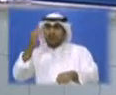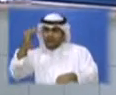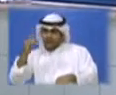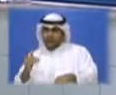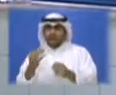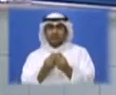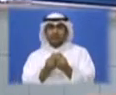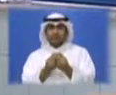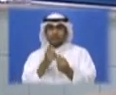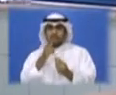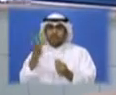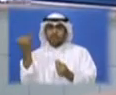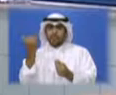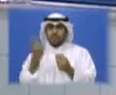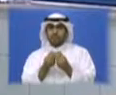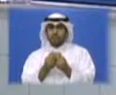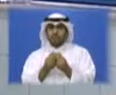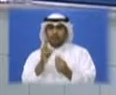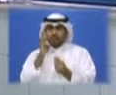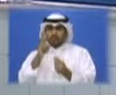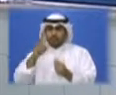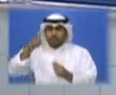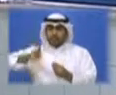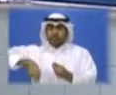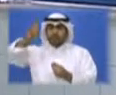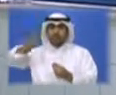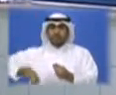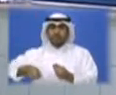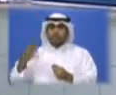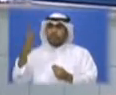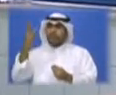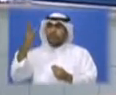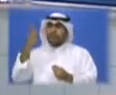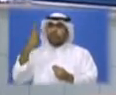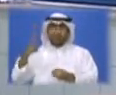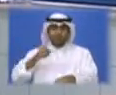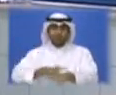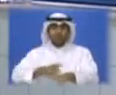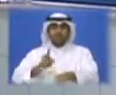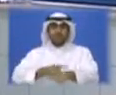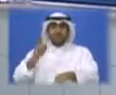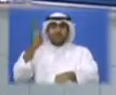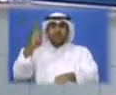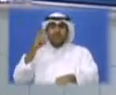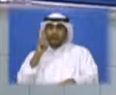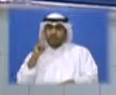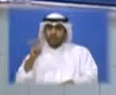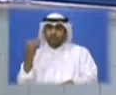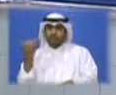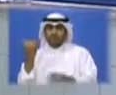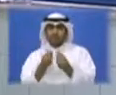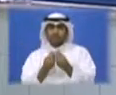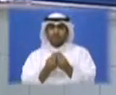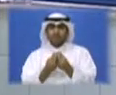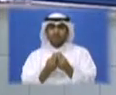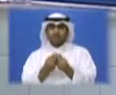ها عندك 23 ساعة في اليوم، إذا خلينا الطفل في نفس الوضع راح يرجع، إحنا قصدي عن اليوم راح يرجع